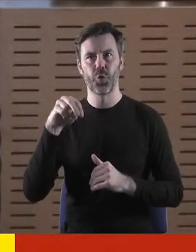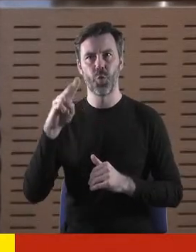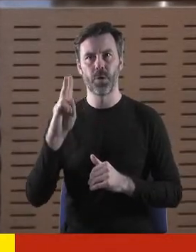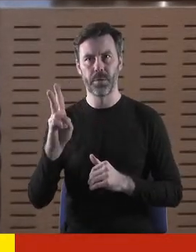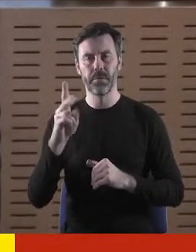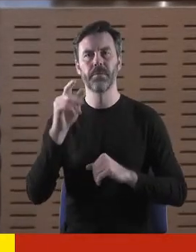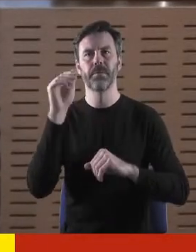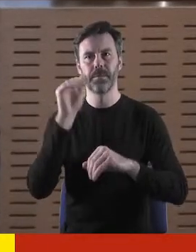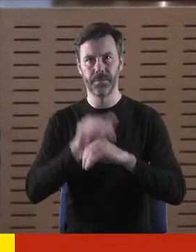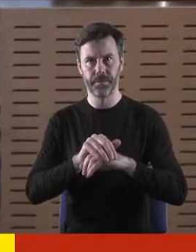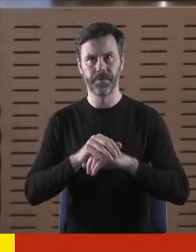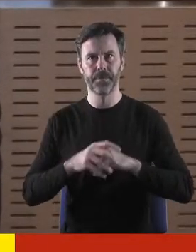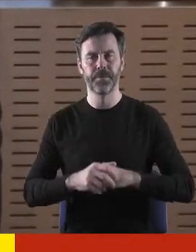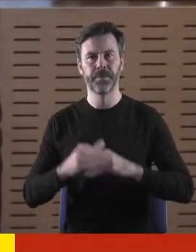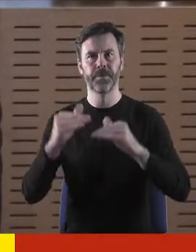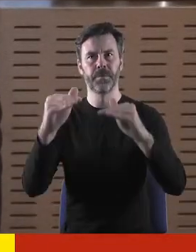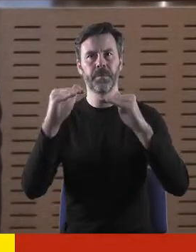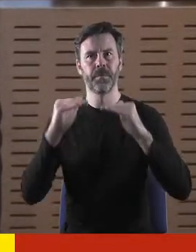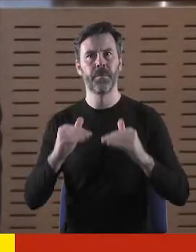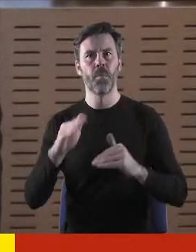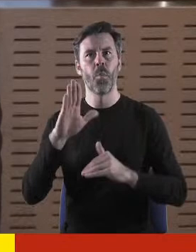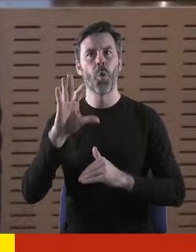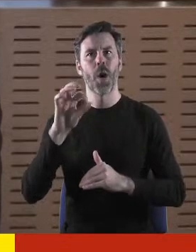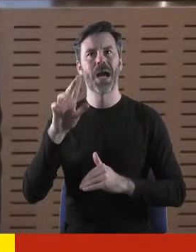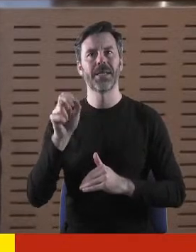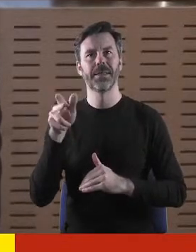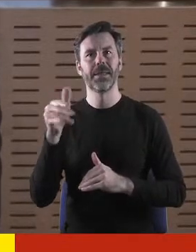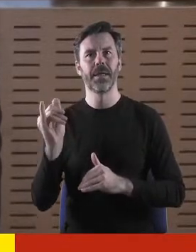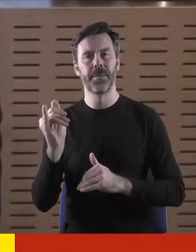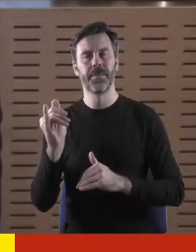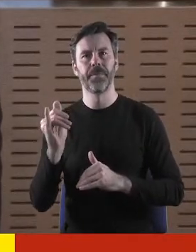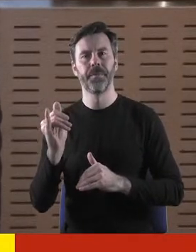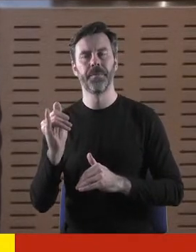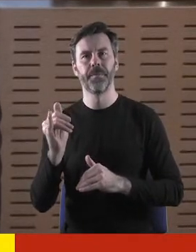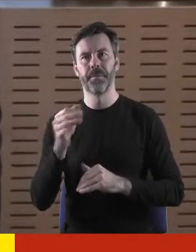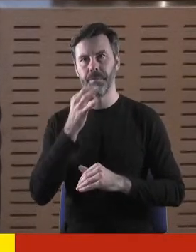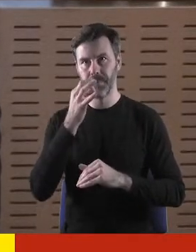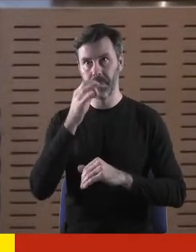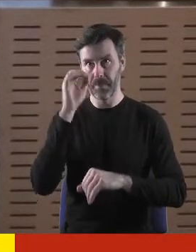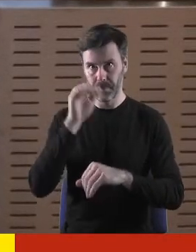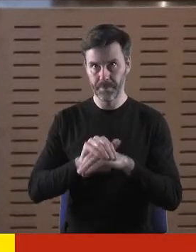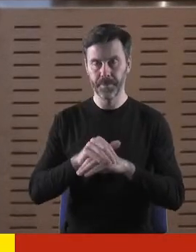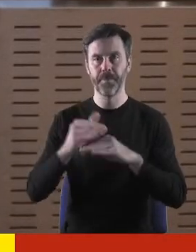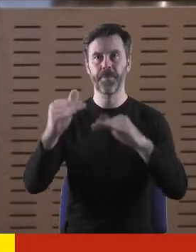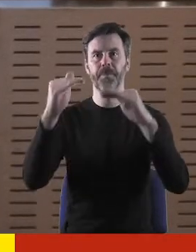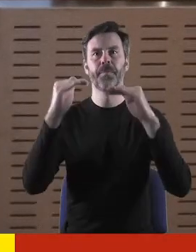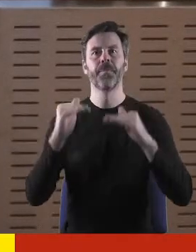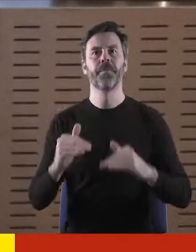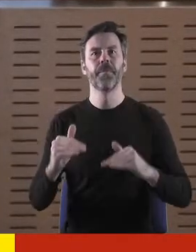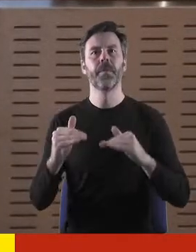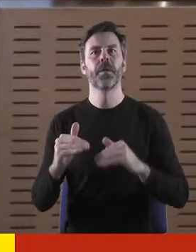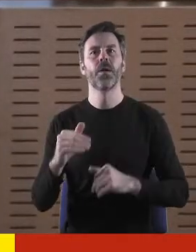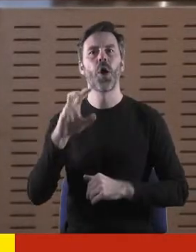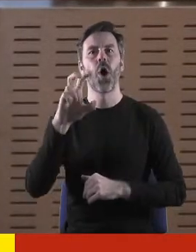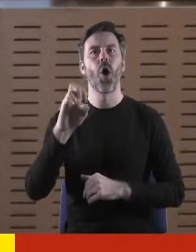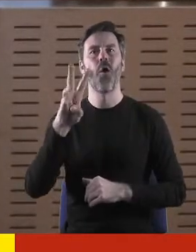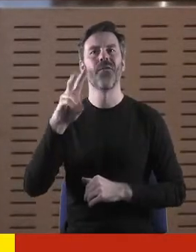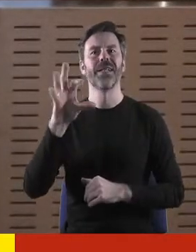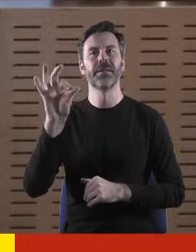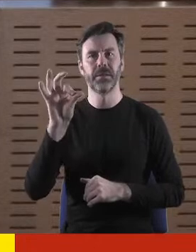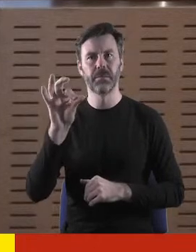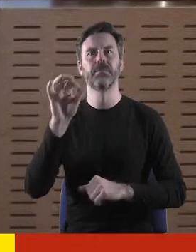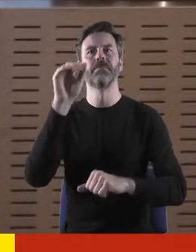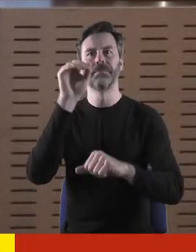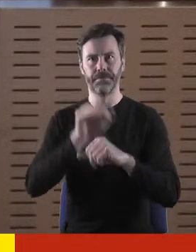za. Pan radny Marcin Bugajski. Jestem za. Dziękuję. Pan radny Andrzej Chobis. Jestem